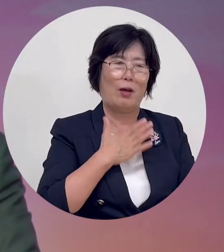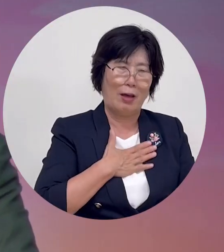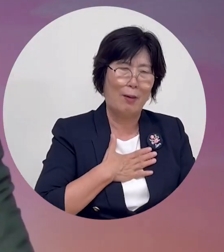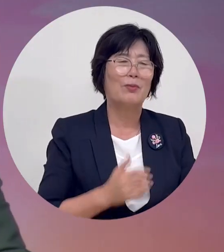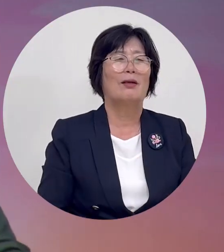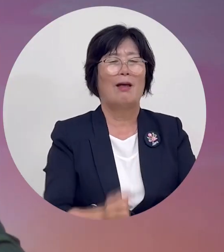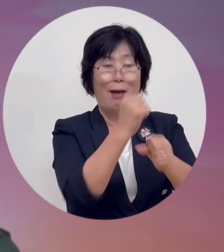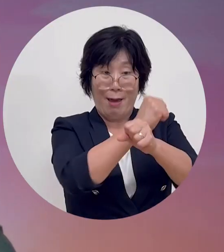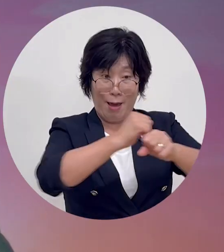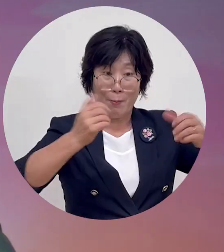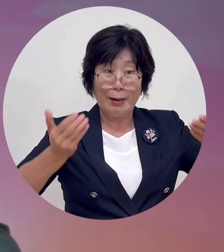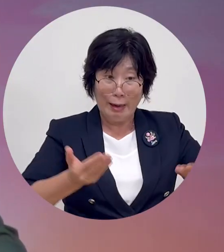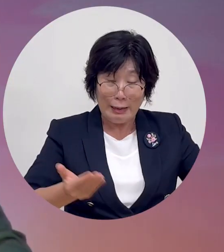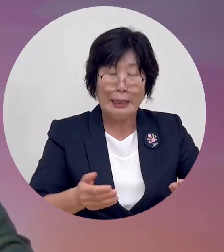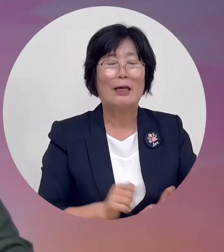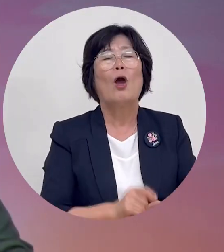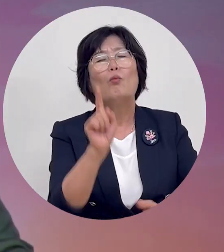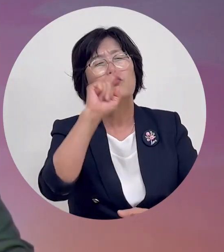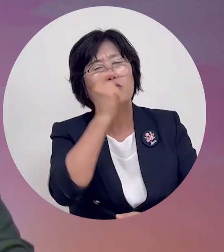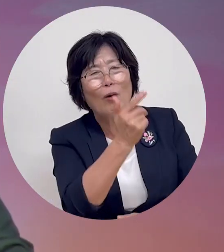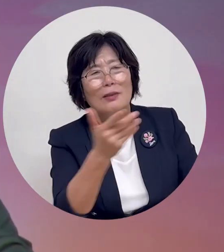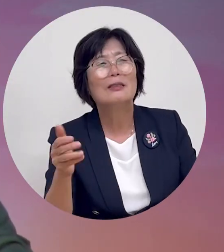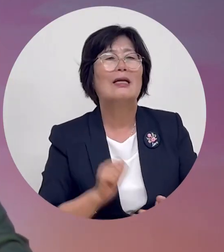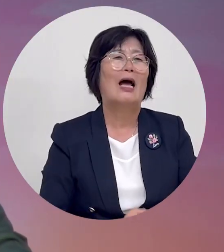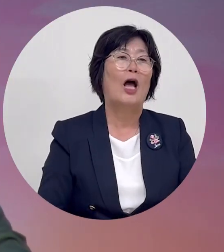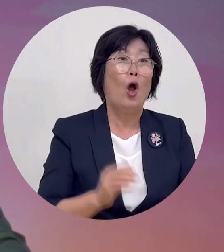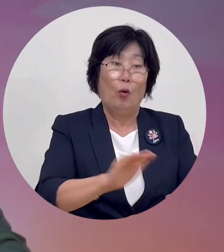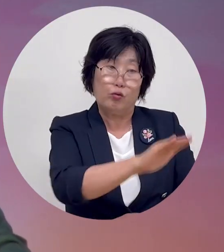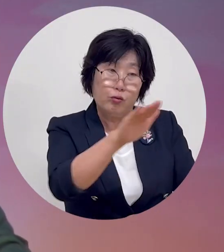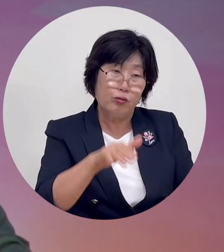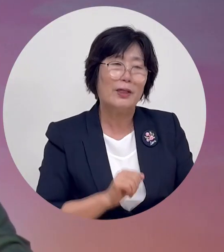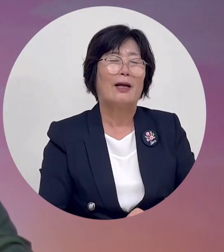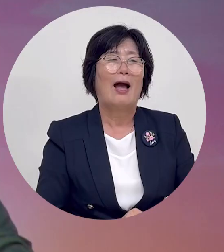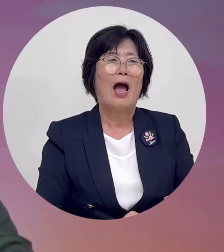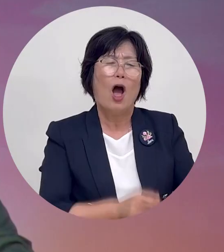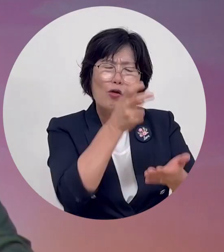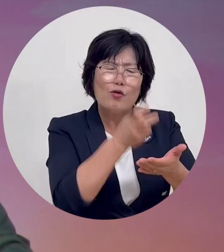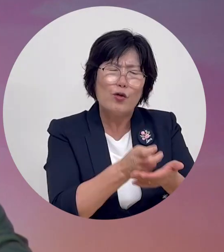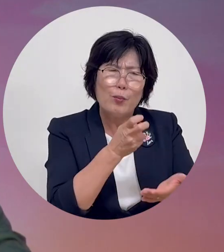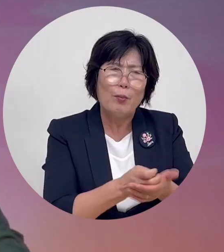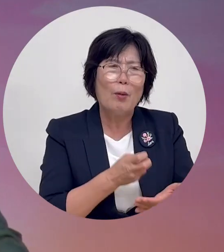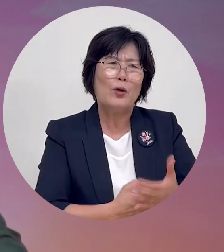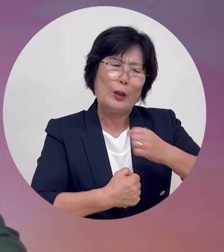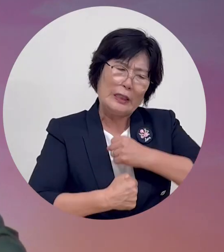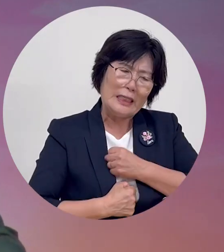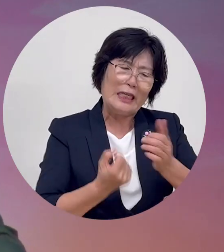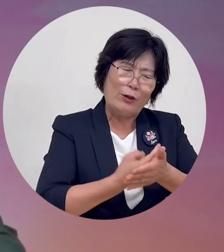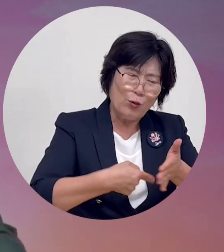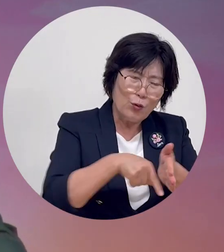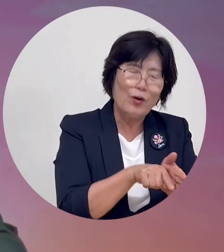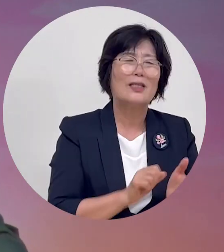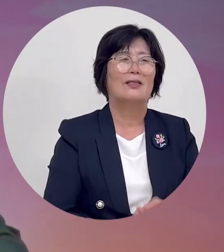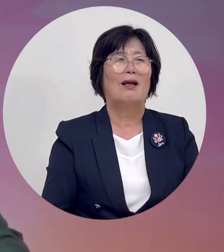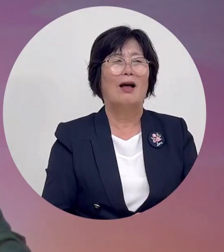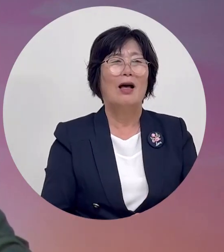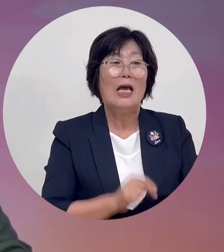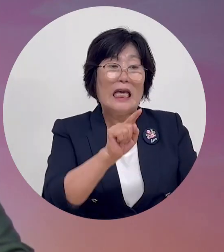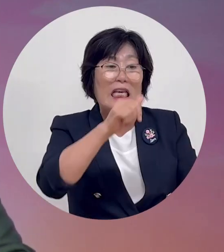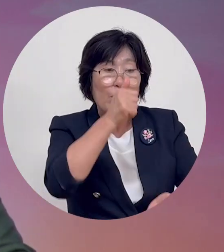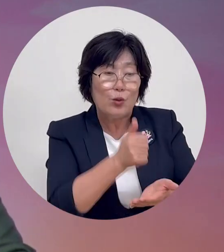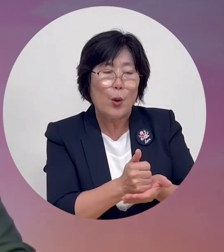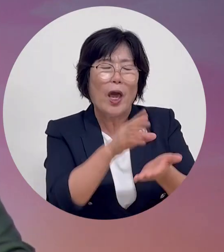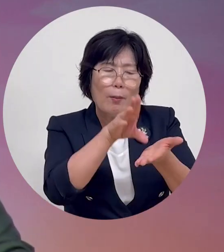해방의 사건이 뭐냐? 우리가 이 율법을 지키기 위해서, 이 죄의